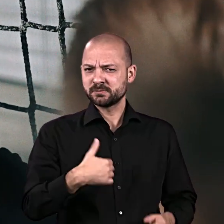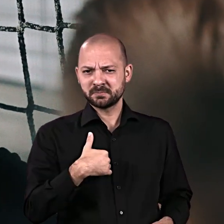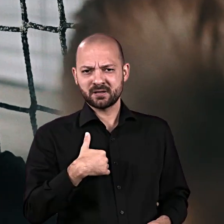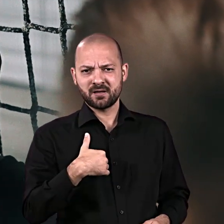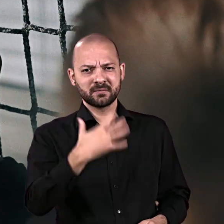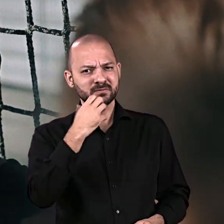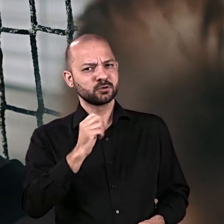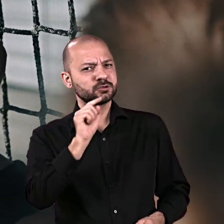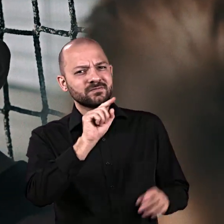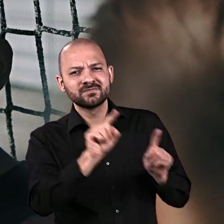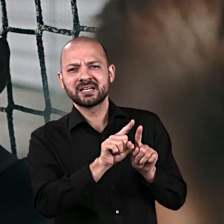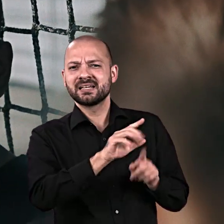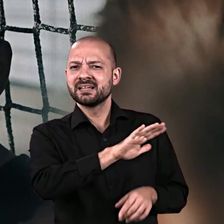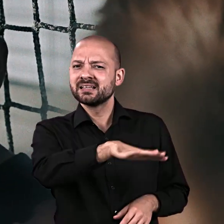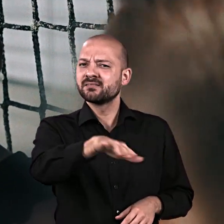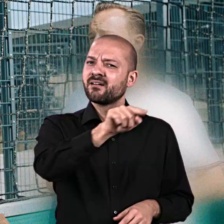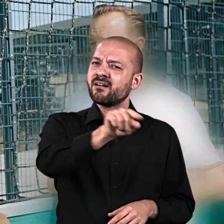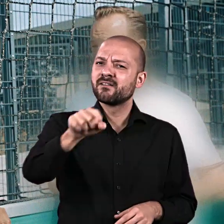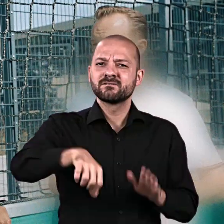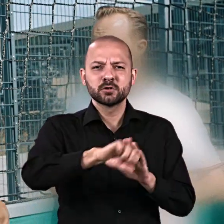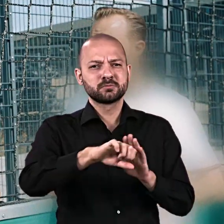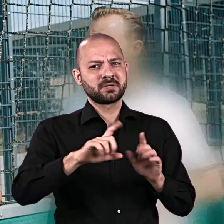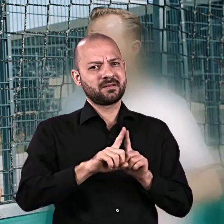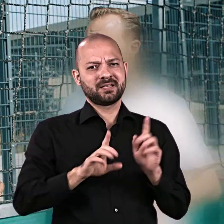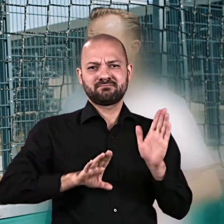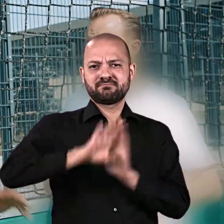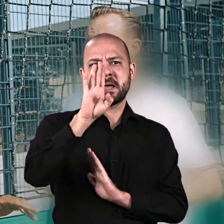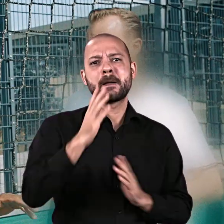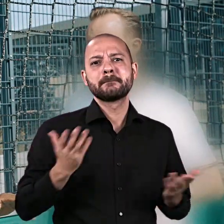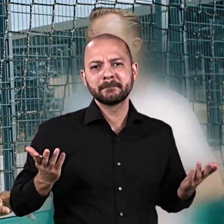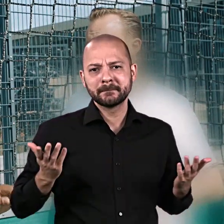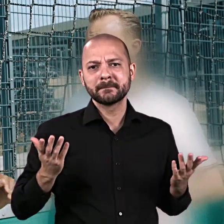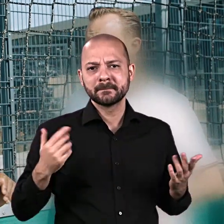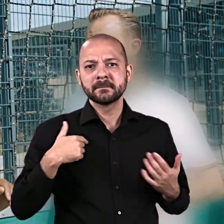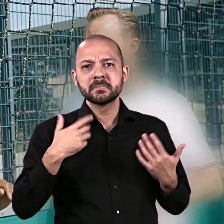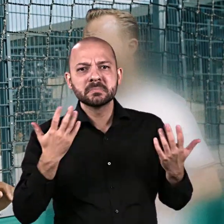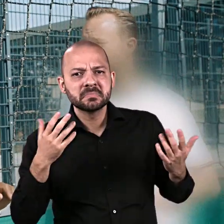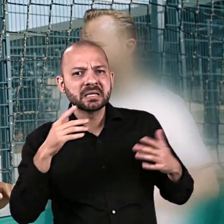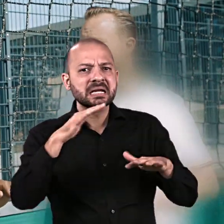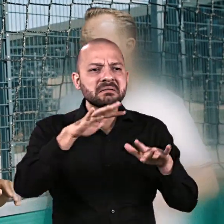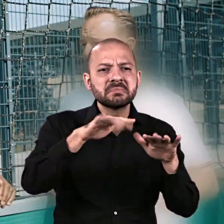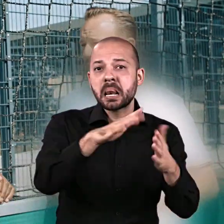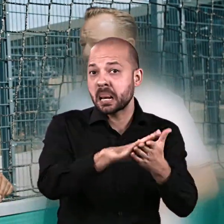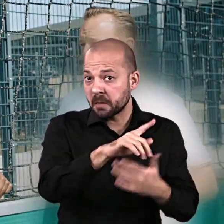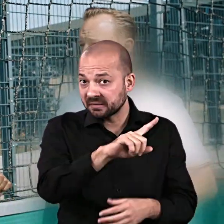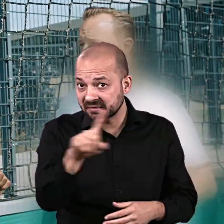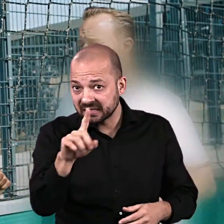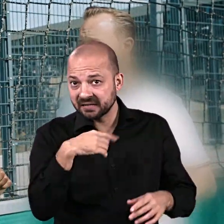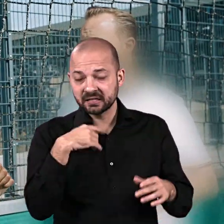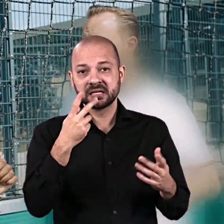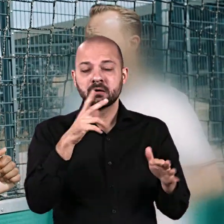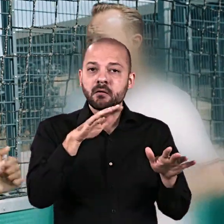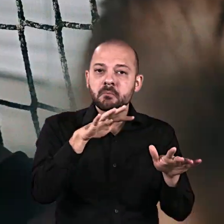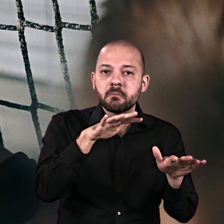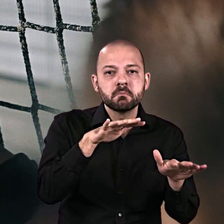Und dann habe ich mich festgestellt, dass ich liebe Fußball. Ich möchte wie jede Kinder Fußballer sein, aber ich werde